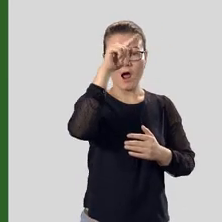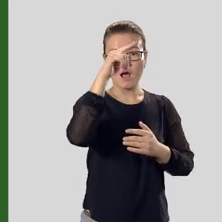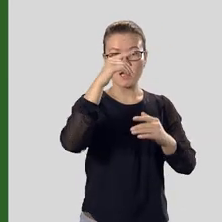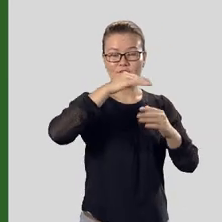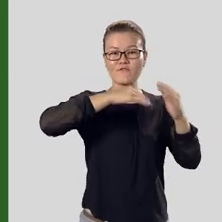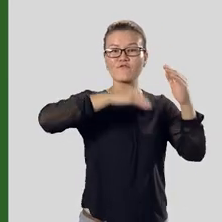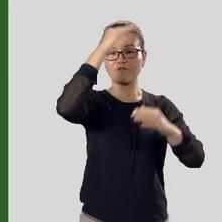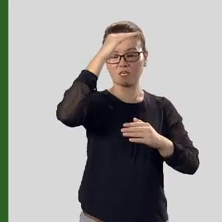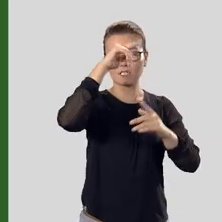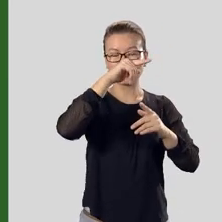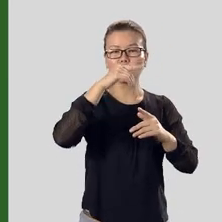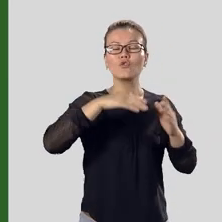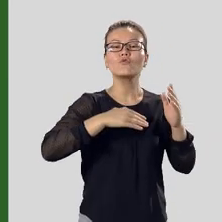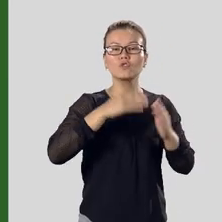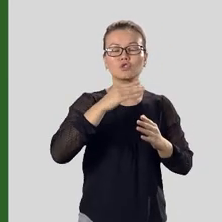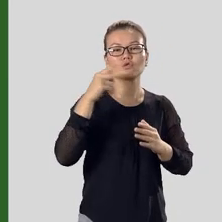2000 метров.